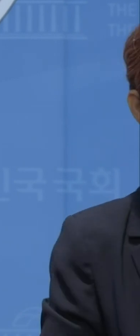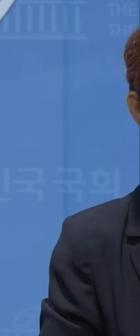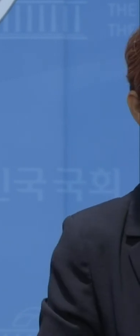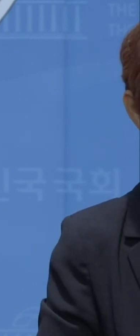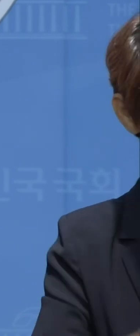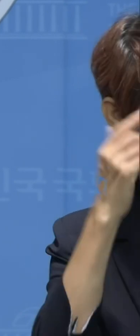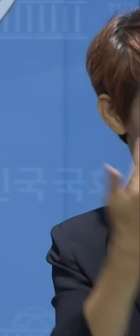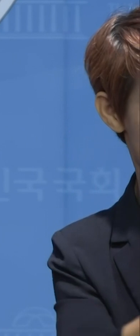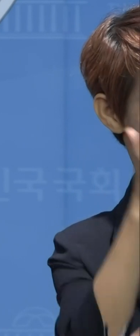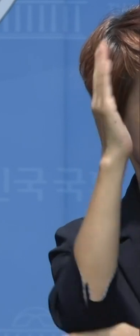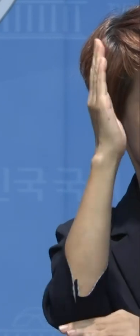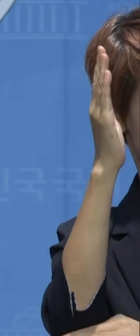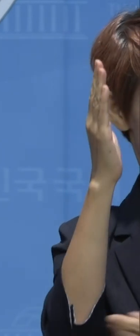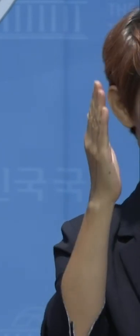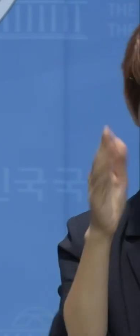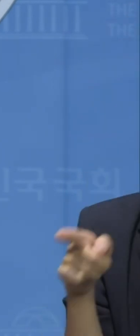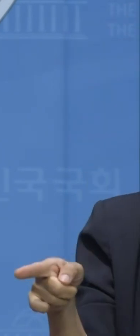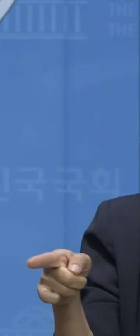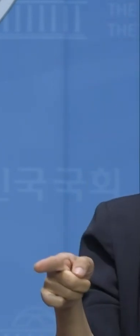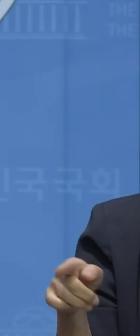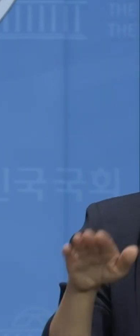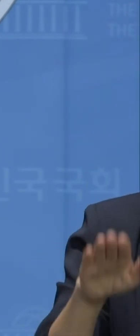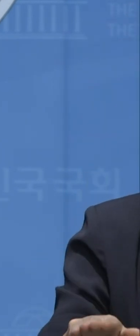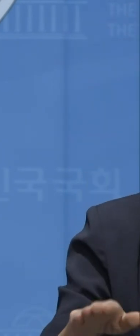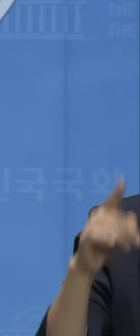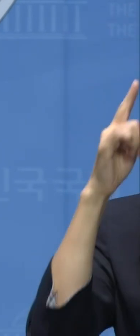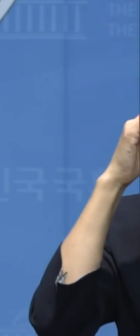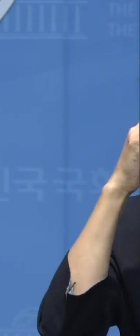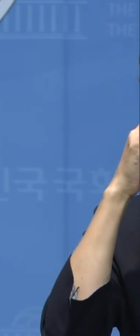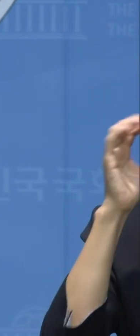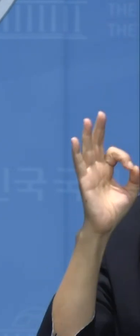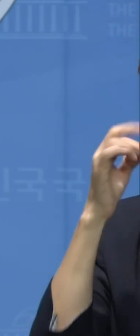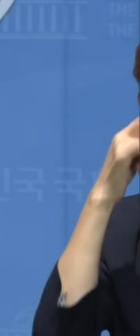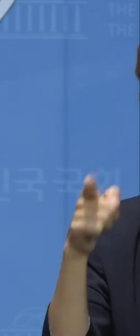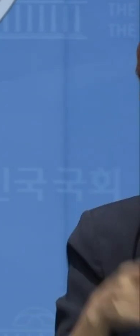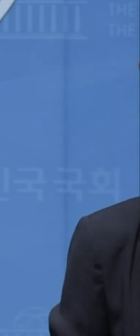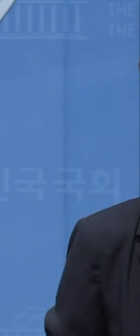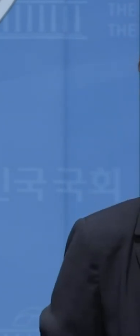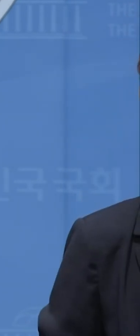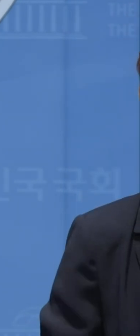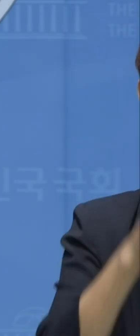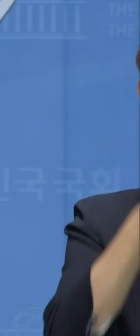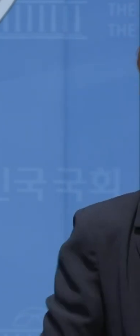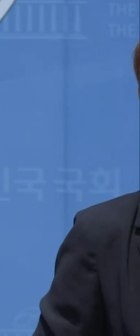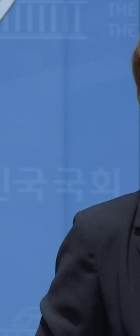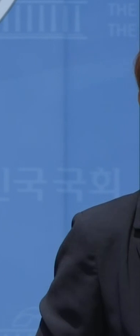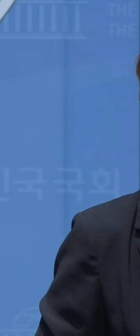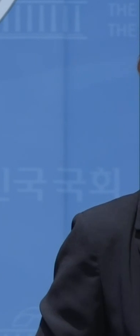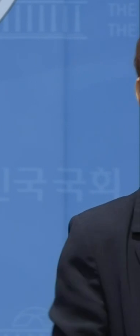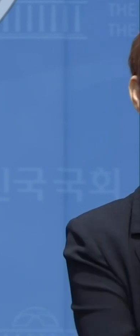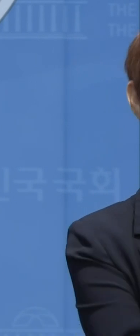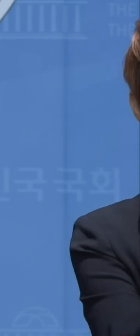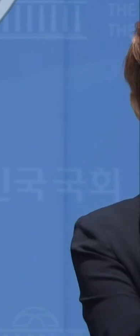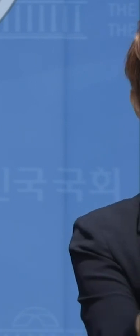반대토론을 하던 국민의 힘 의원들이 왜 이번에는 하지 않을까요 윤석일 대통령의 배후자